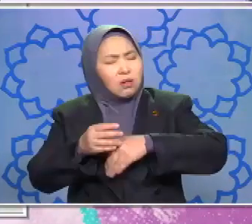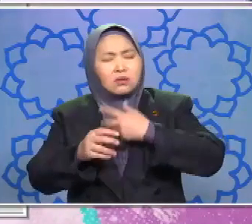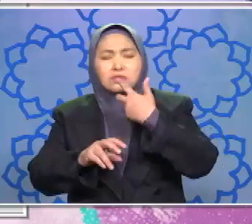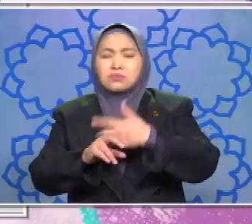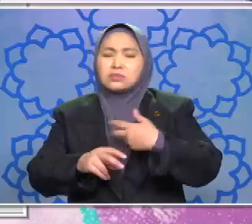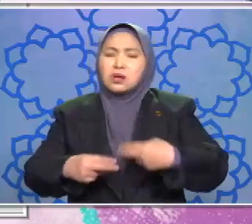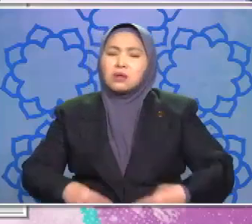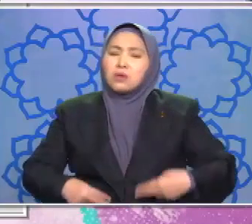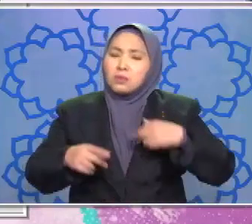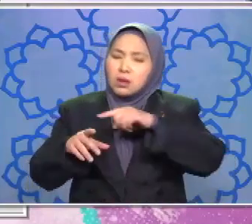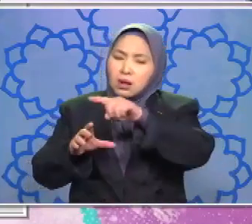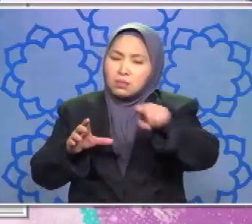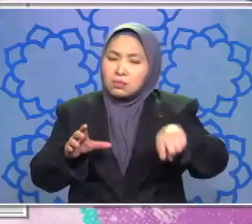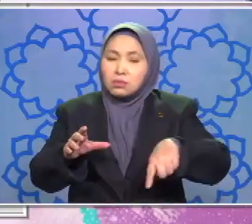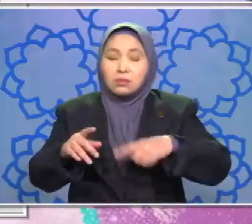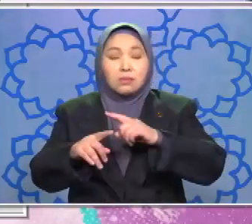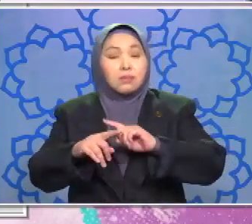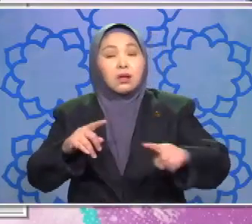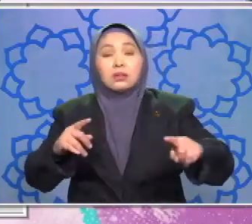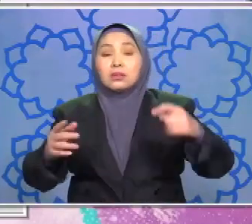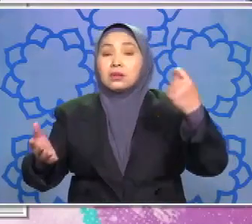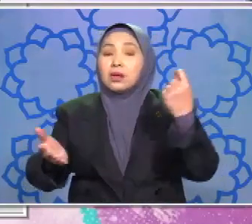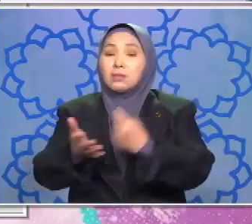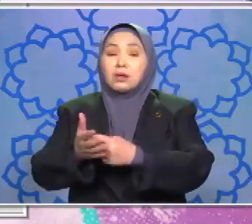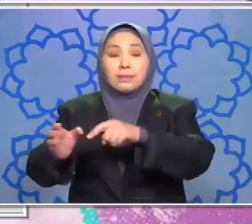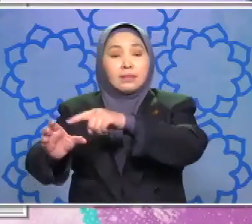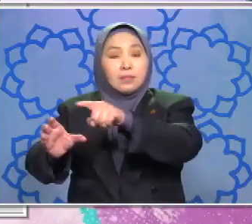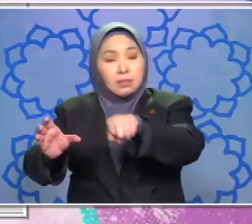عنكم إذا فريق